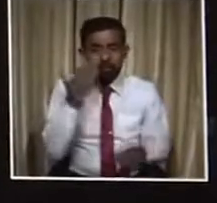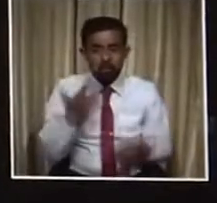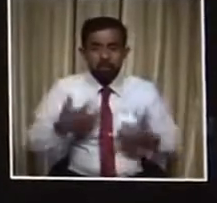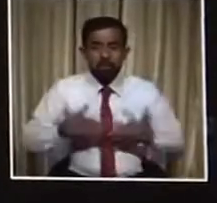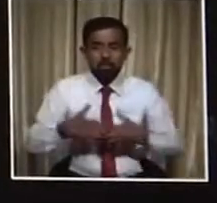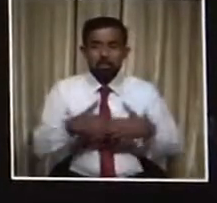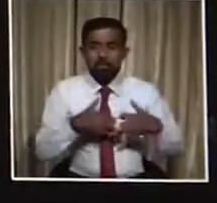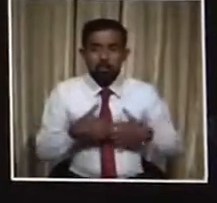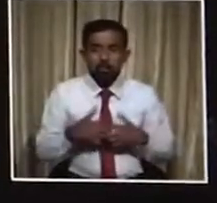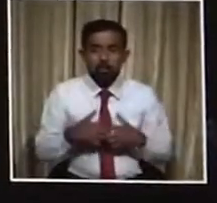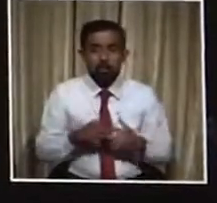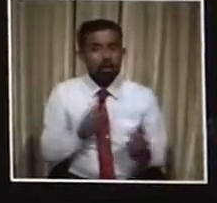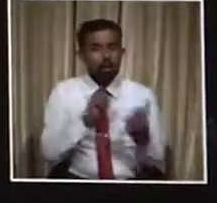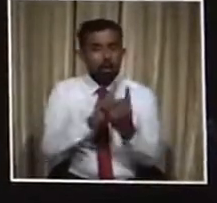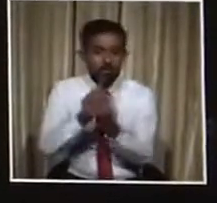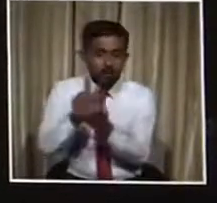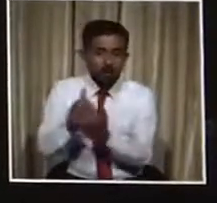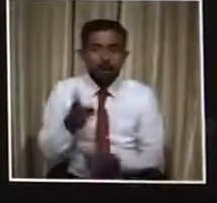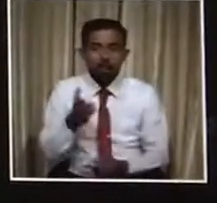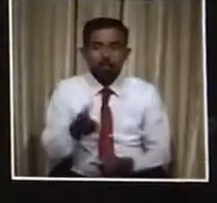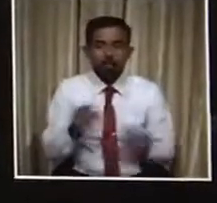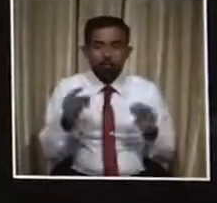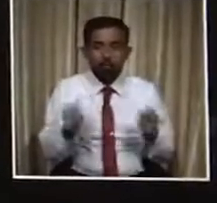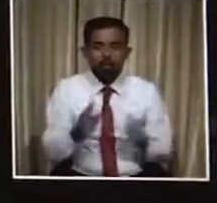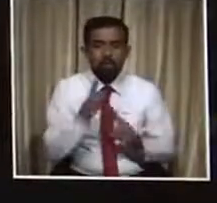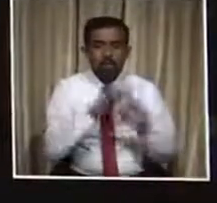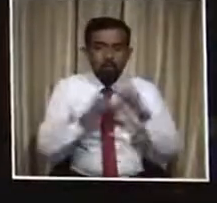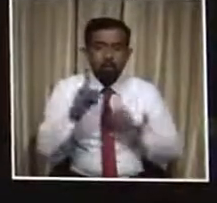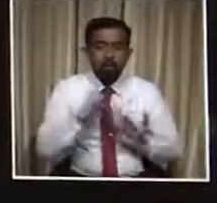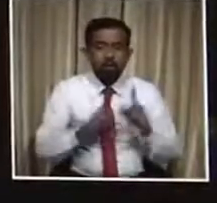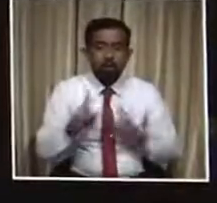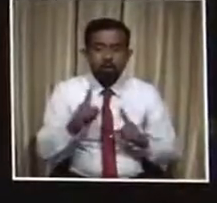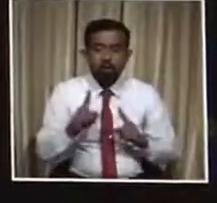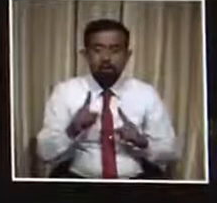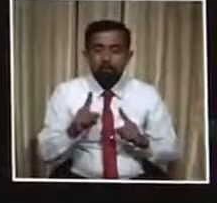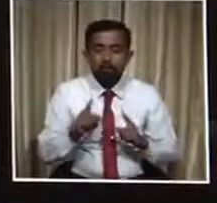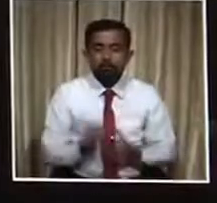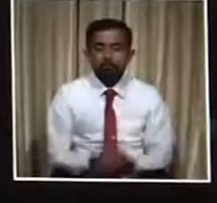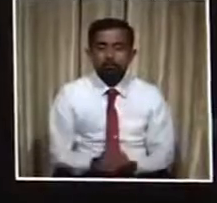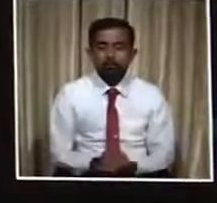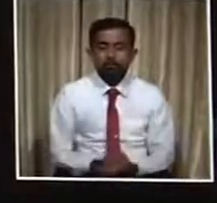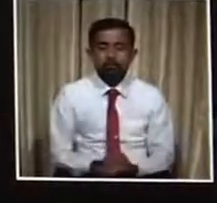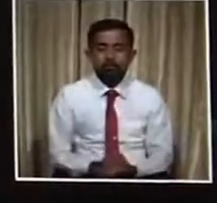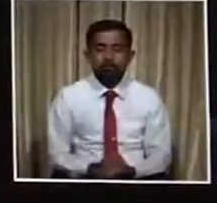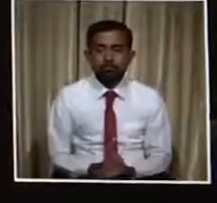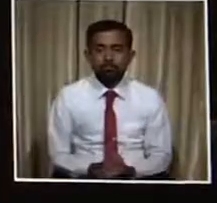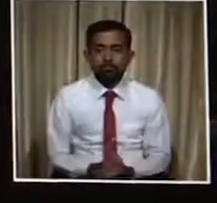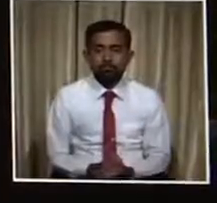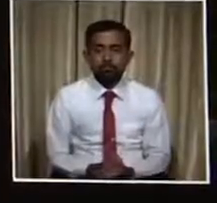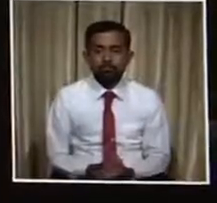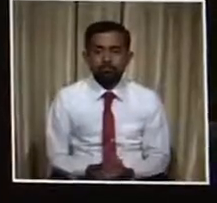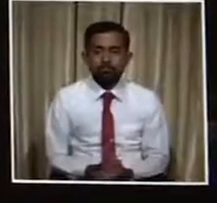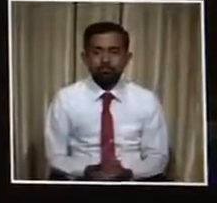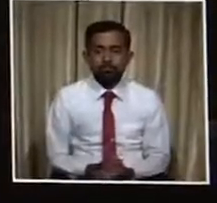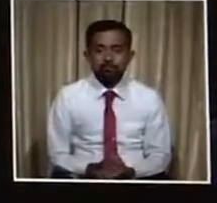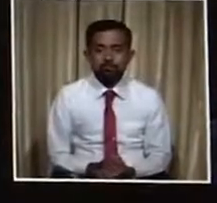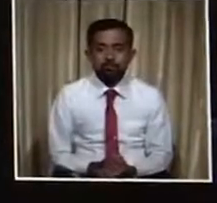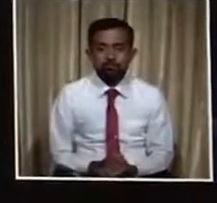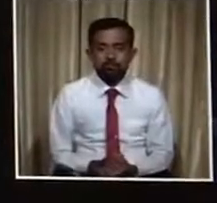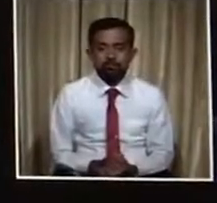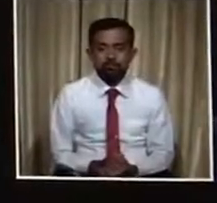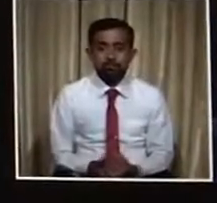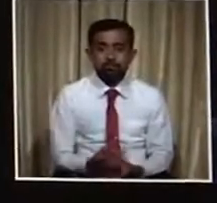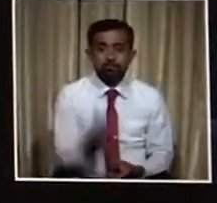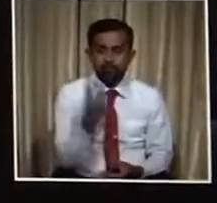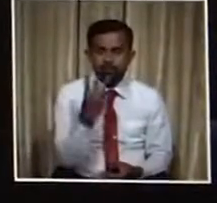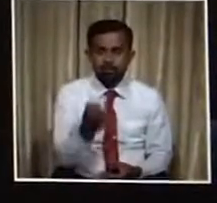வகையில் உடனடியாக பேச்சுவார்த்தை மூலமாகவும் சம்பள நிர்ணய சபையை அழைத்து 3250 ரூபாய்